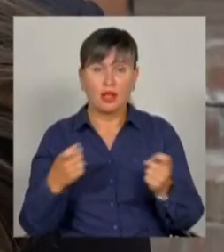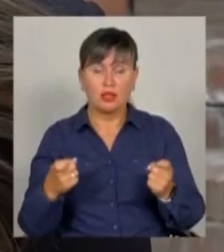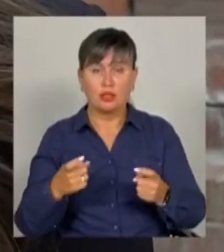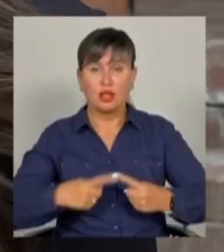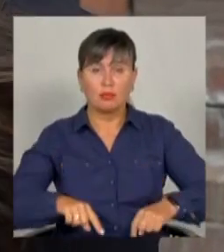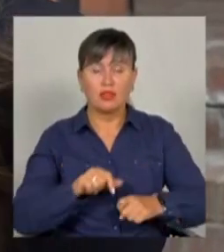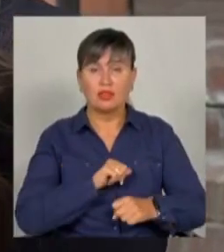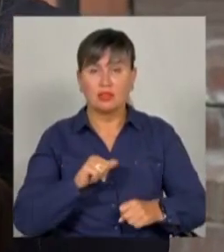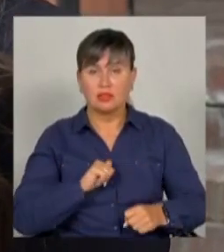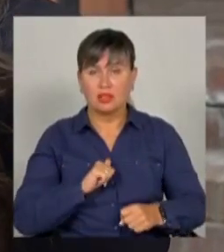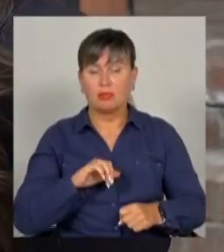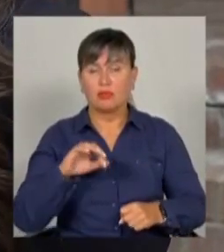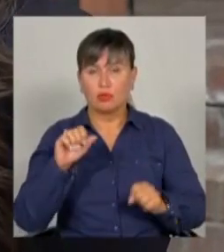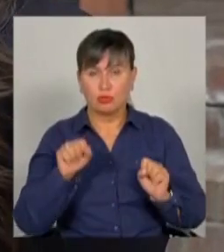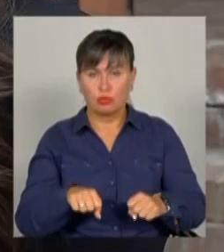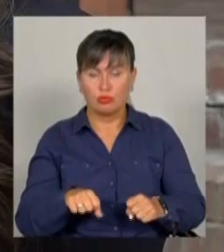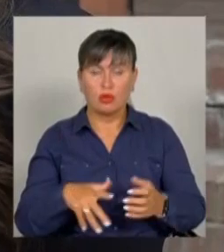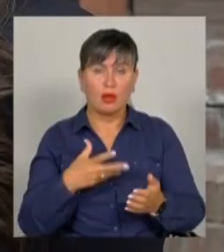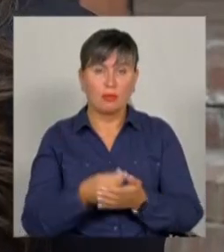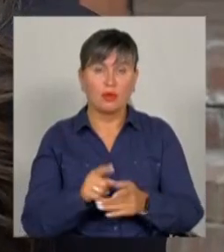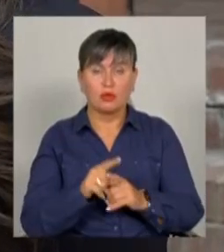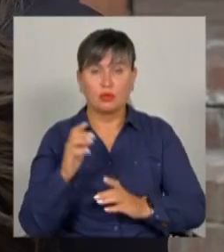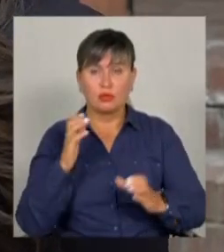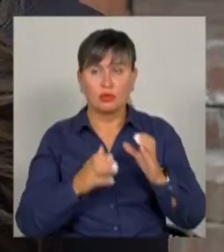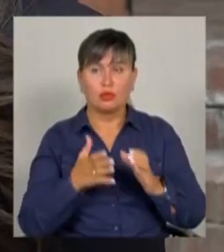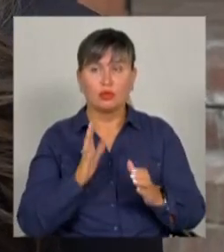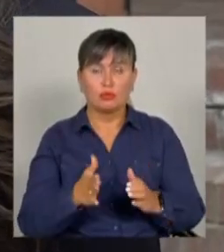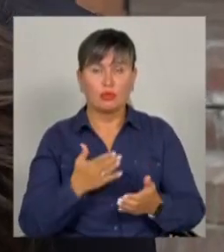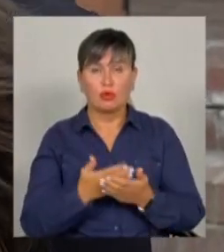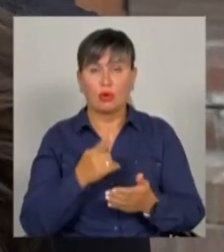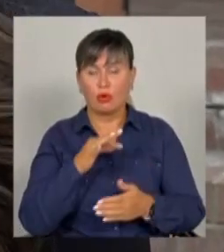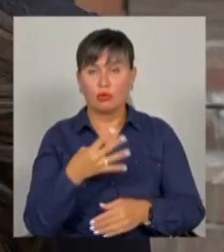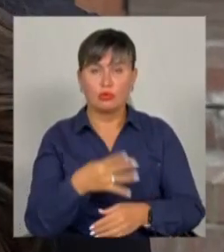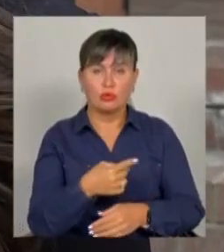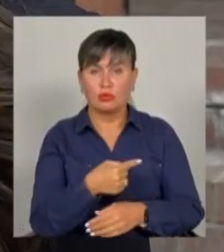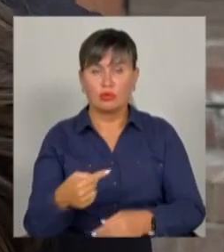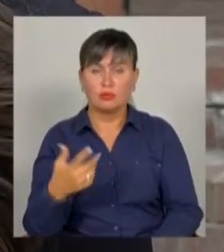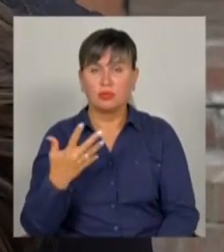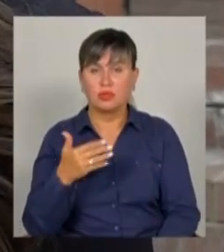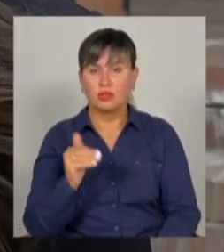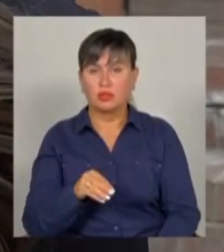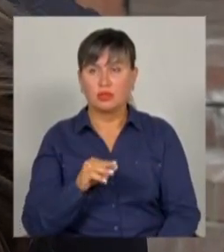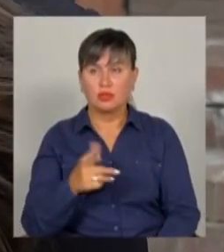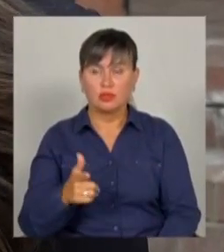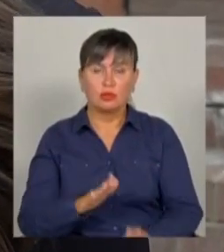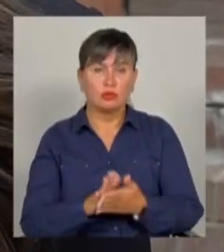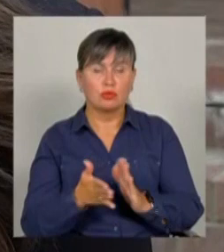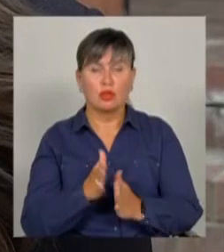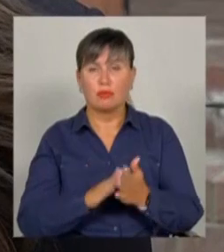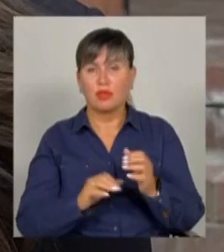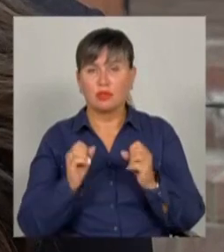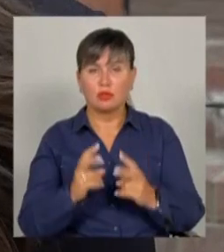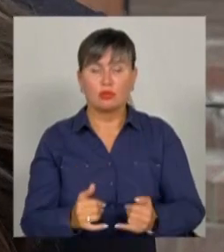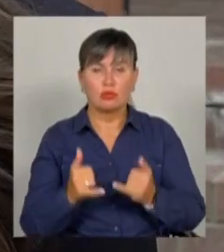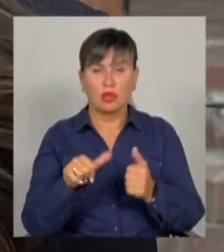объектов – самый оптимальный вариант. Оплата в таких студенческих хостелах будет варьироваться от 40 до 50 тысяч тенге. Условиям безопасности